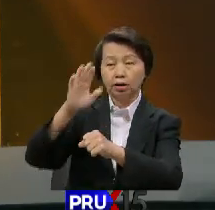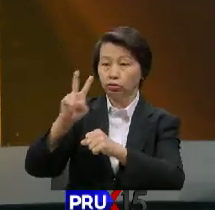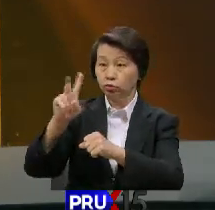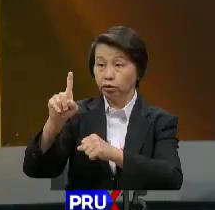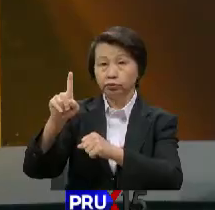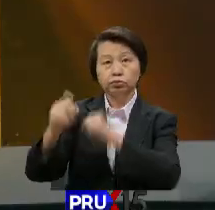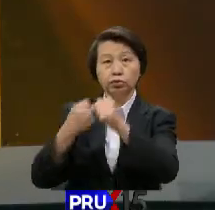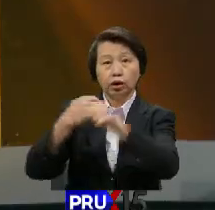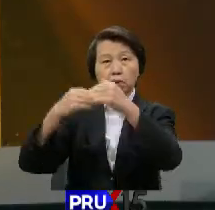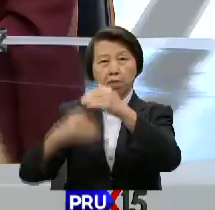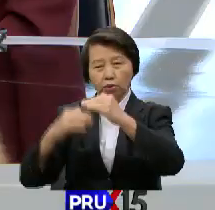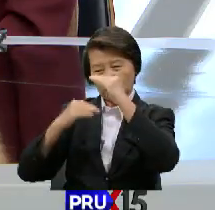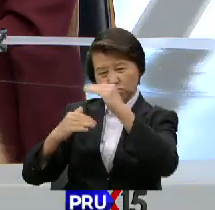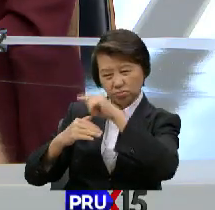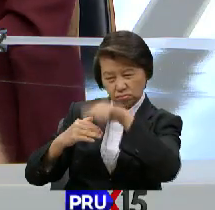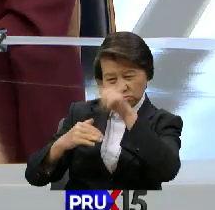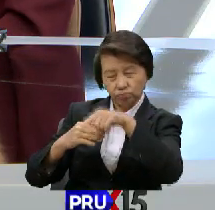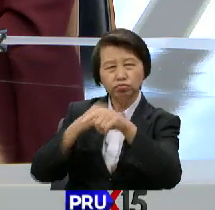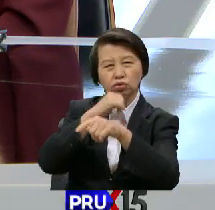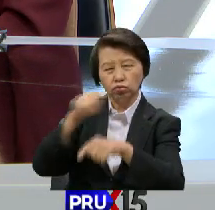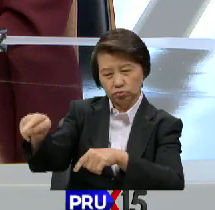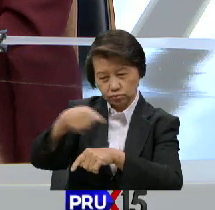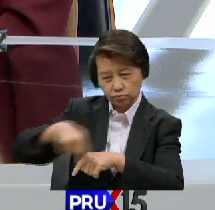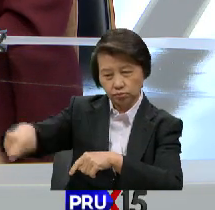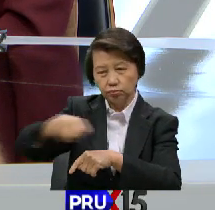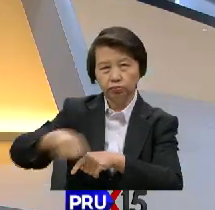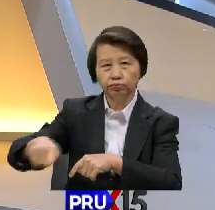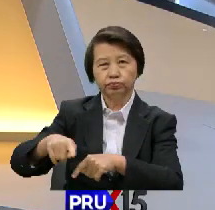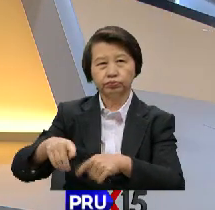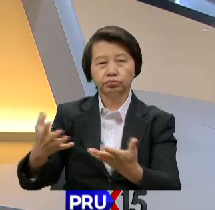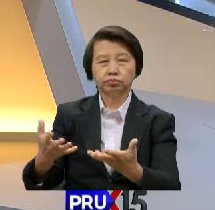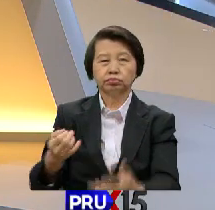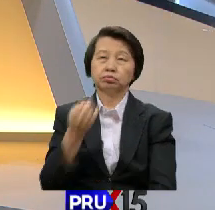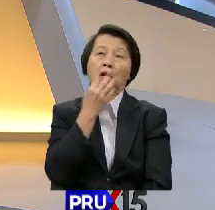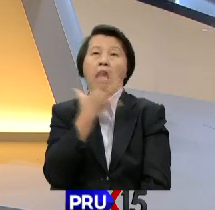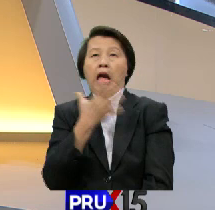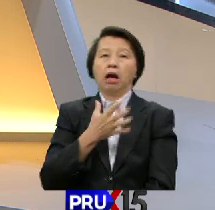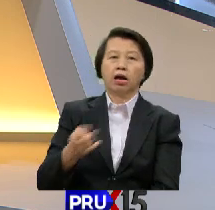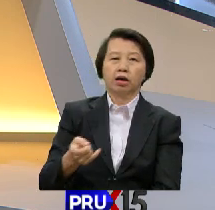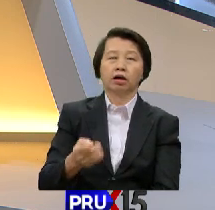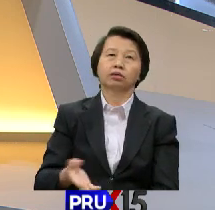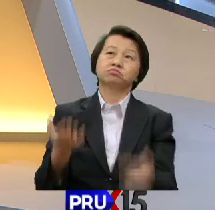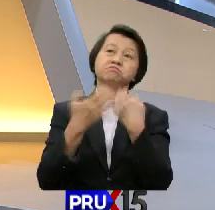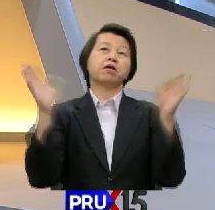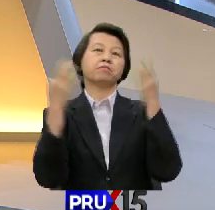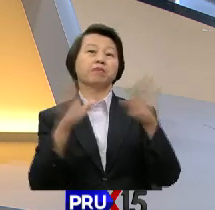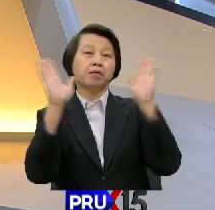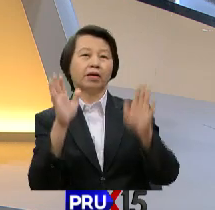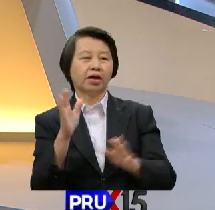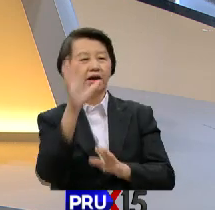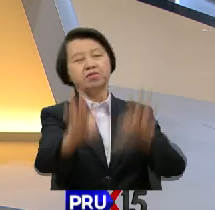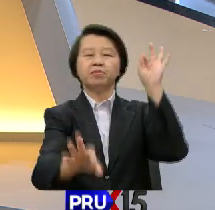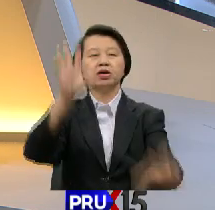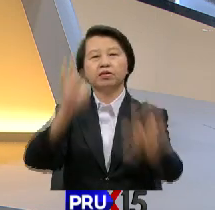4 bawah 40 tahun juga mereka ini agak franchise mereka ini agak lepas dari memilih